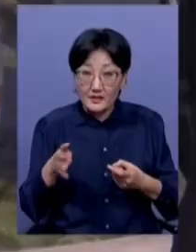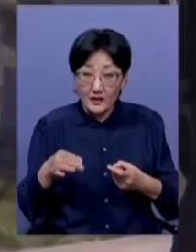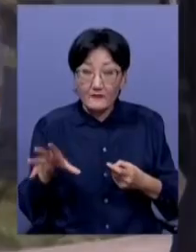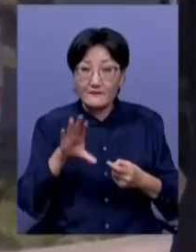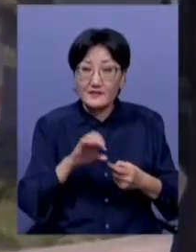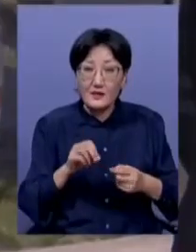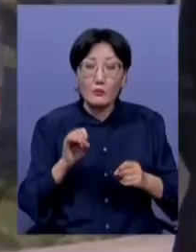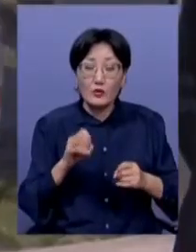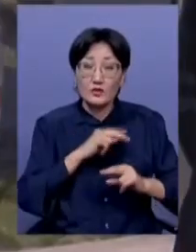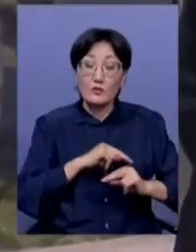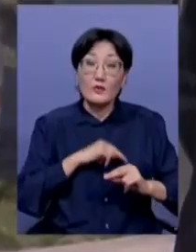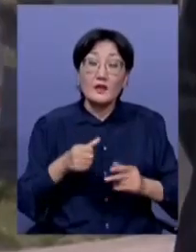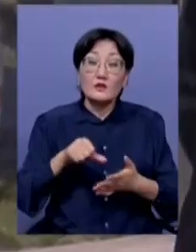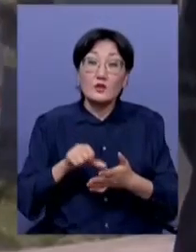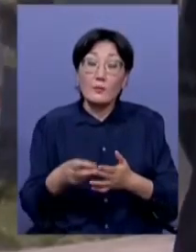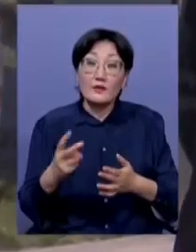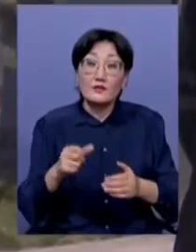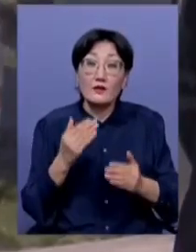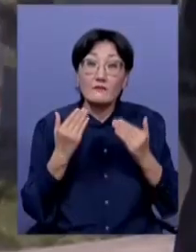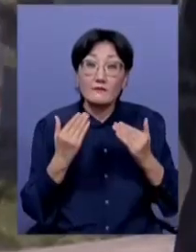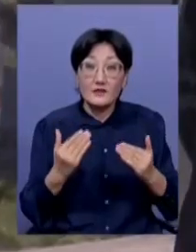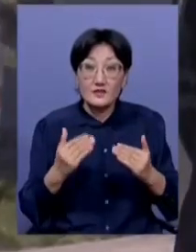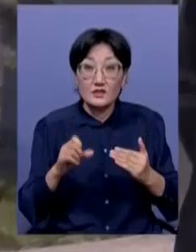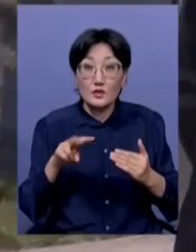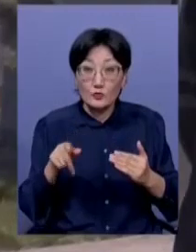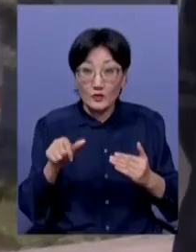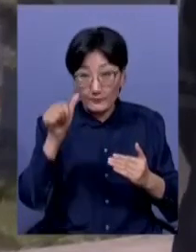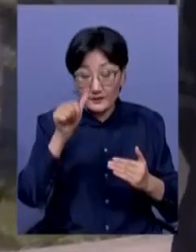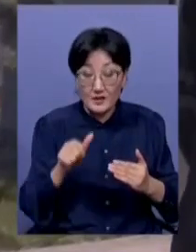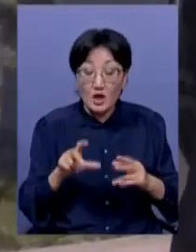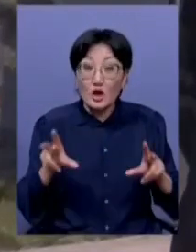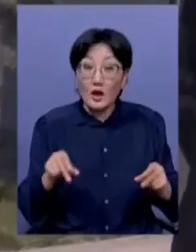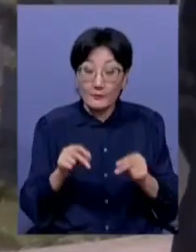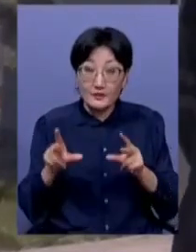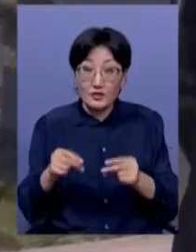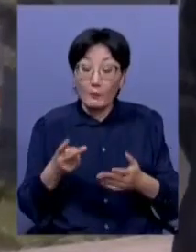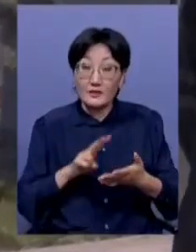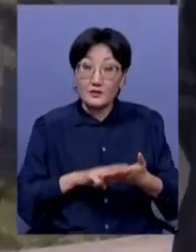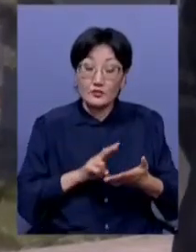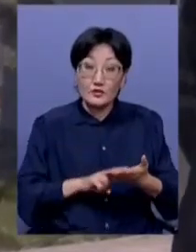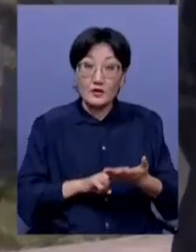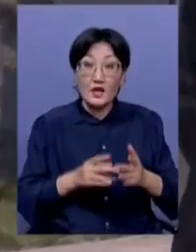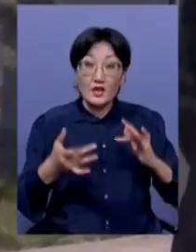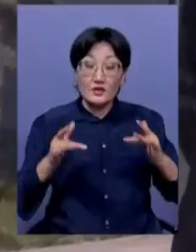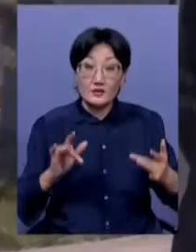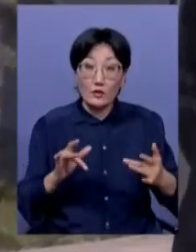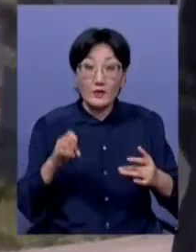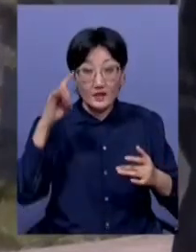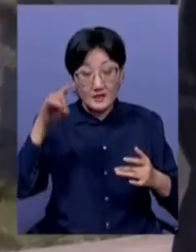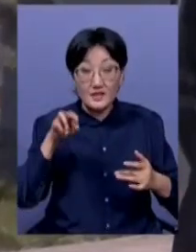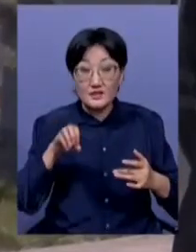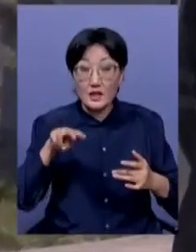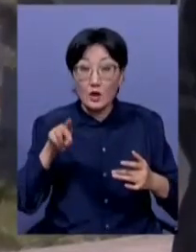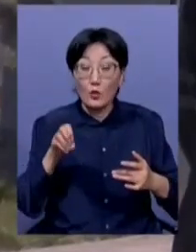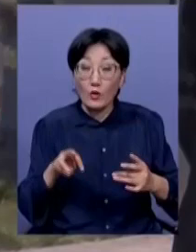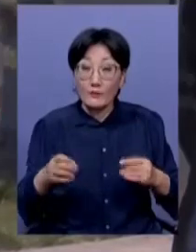и где-то в конце июля месяца этого года, что обещали подключить интернет, Казахтелеком, все,